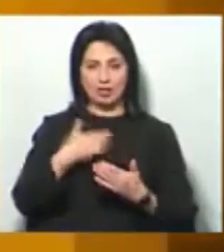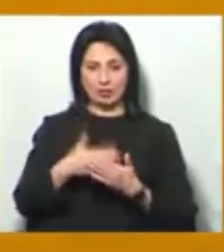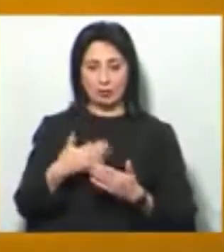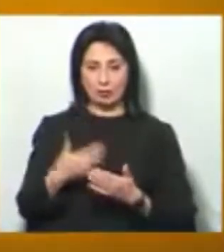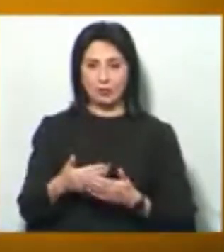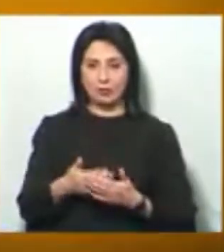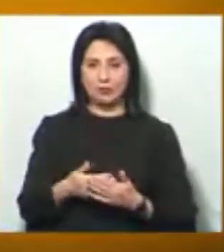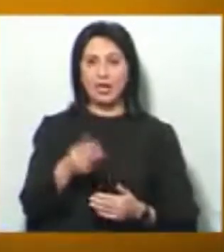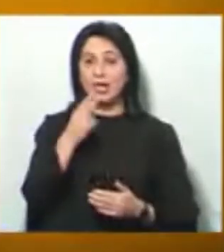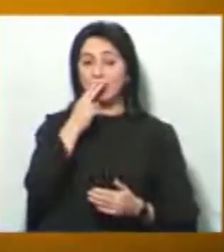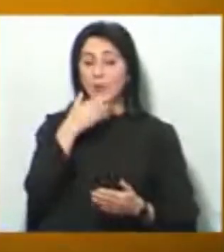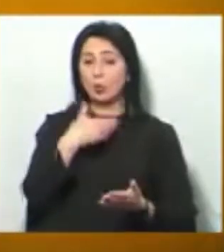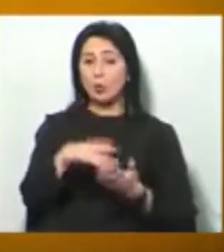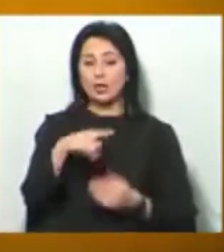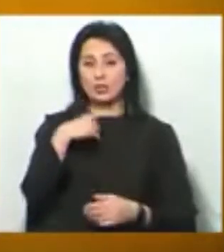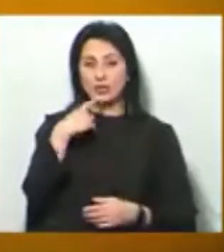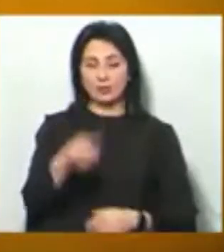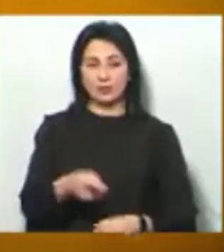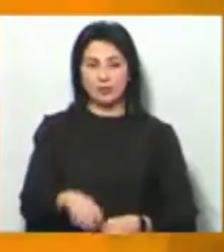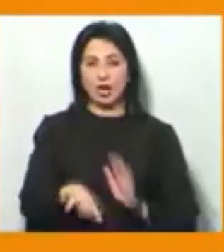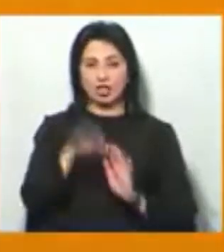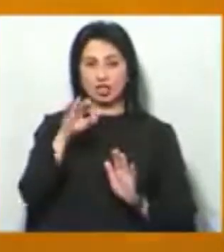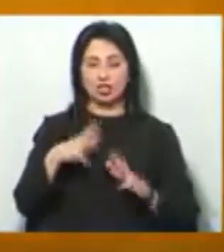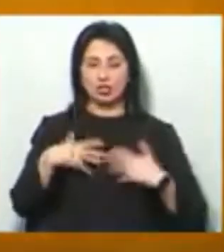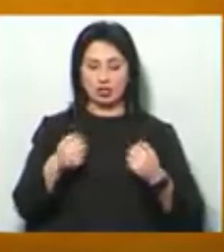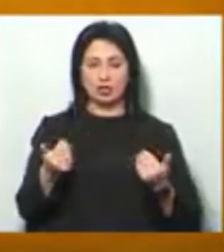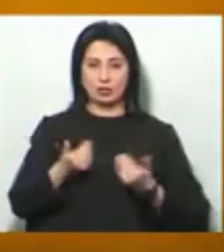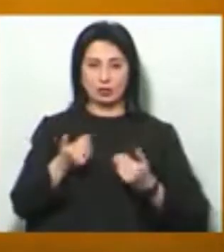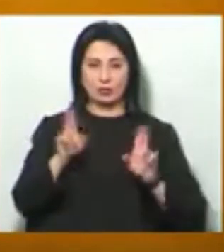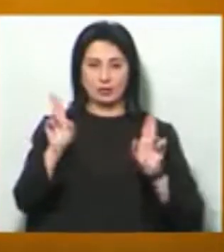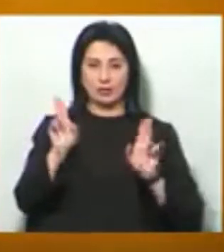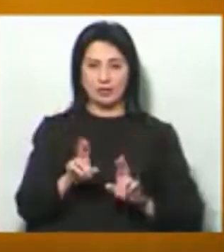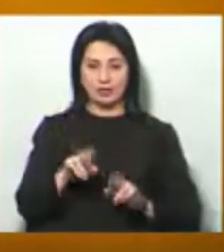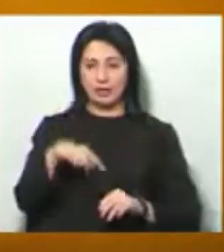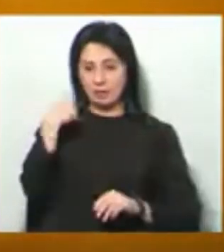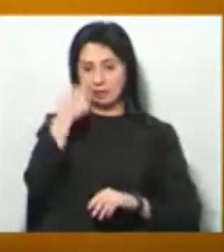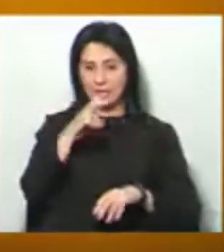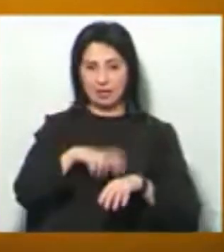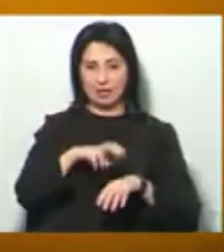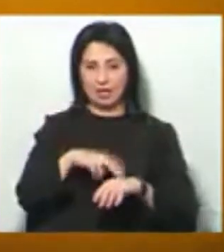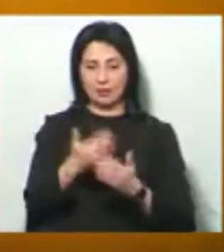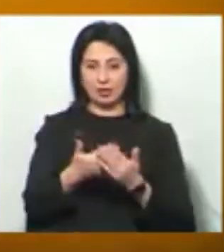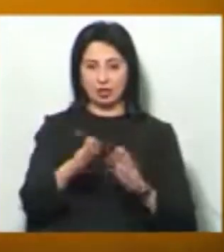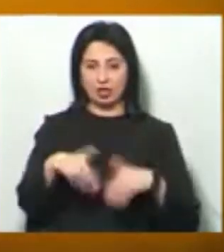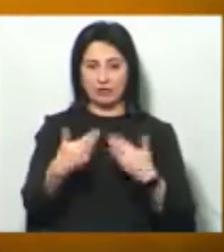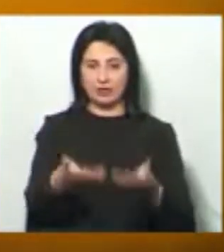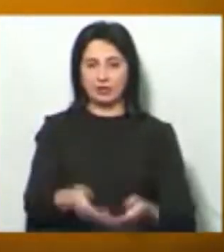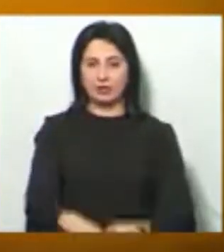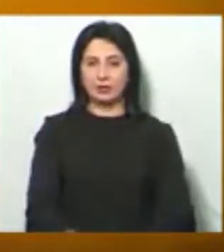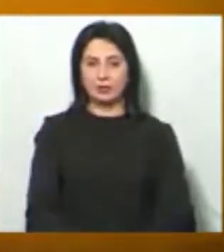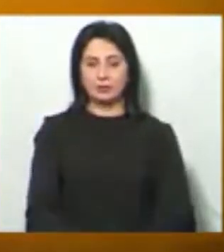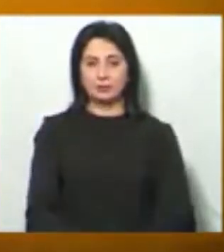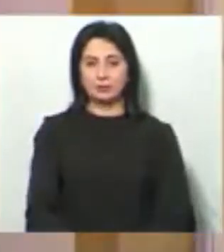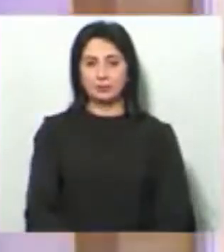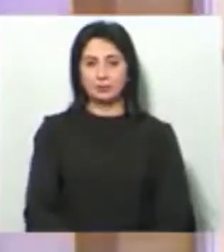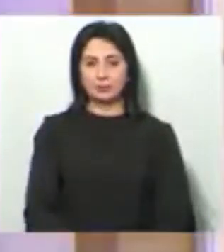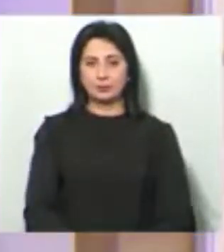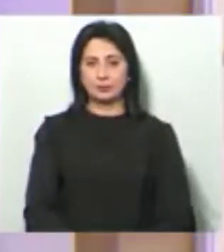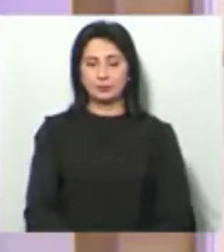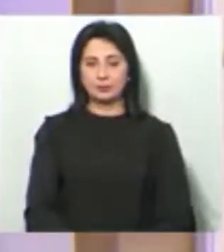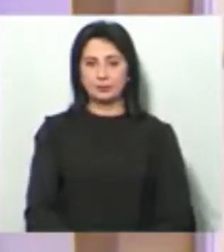აქტივობით, თამბაქოზე უარის თქმით, აირჩი ჯანსაღი ცხოვრების წესი, პირადი ექიმის რჩევით.